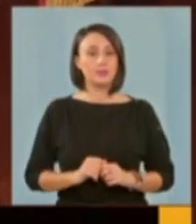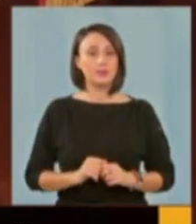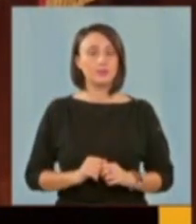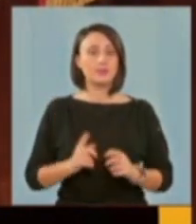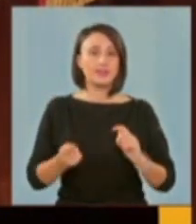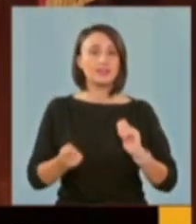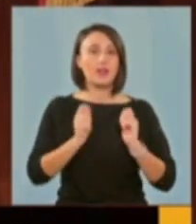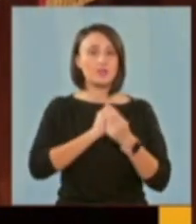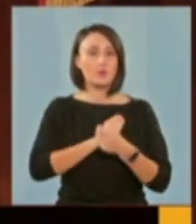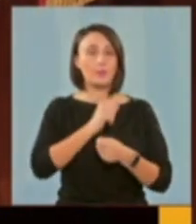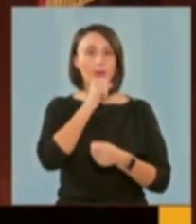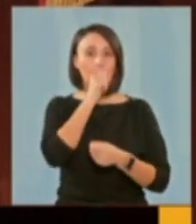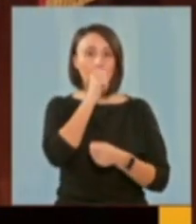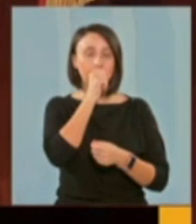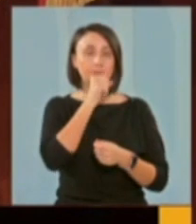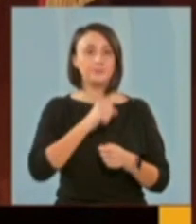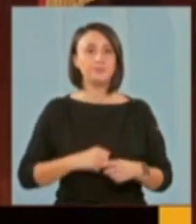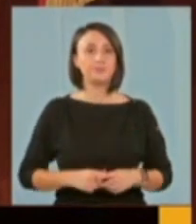transformăm